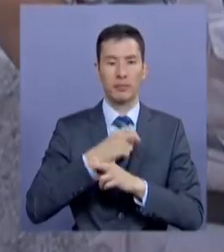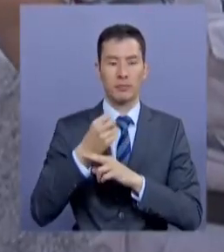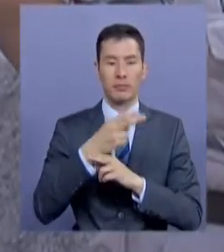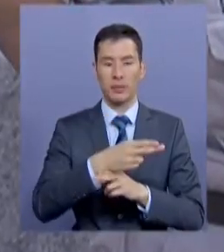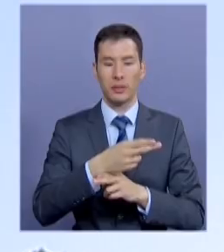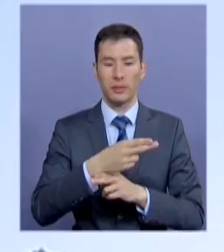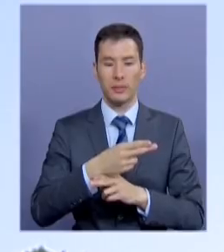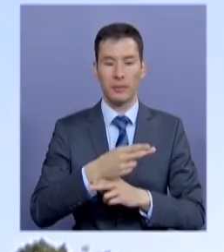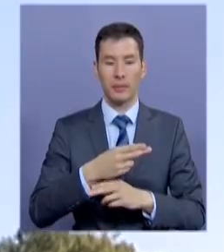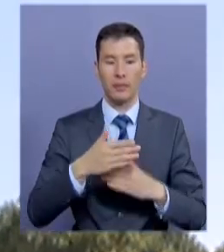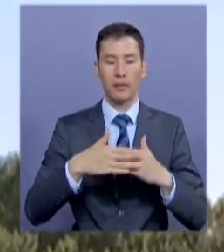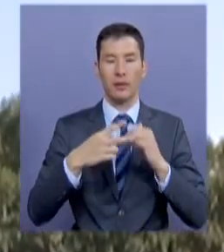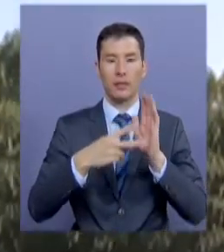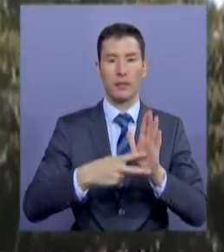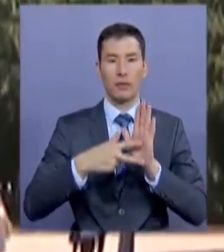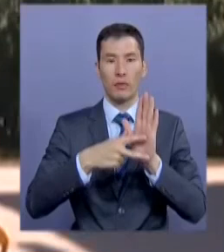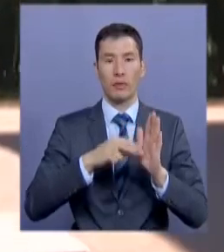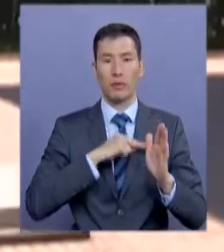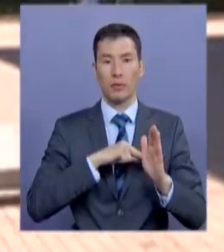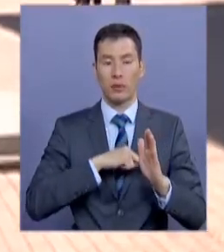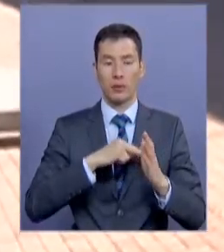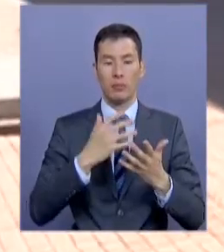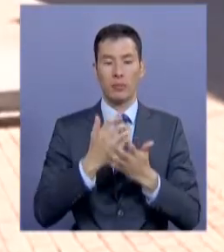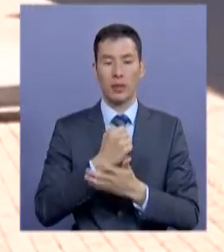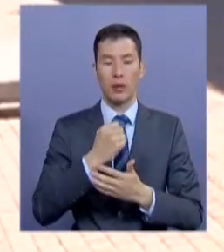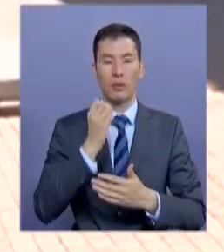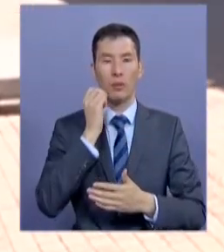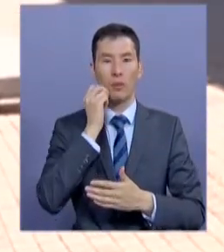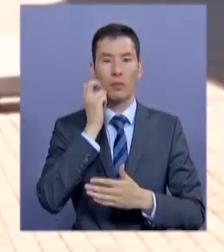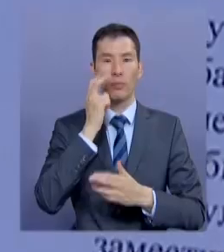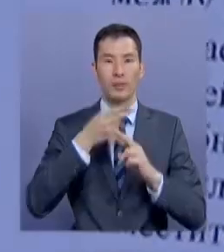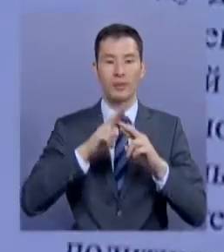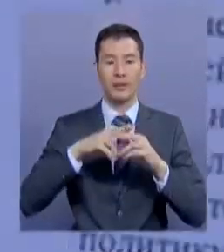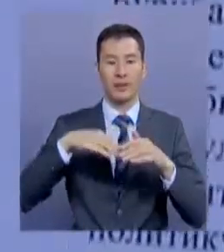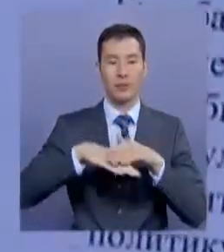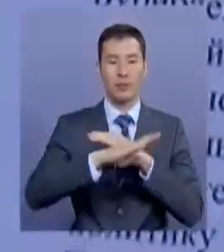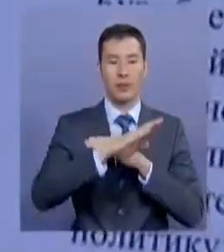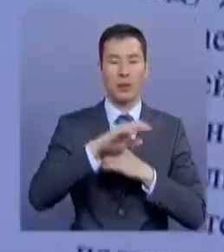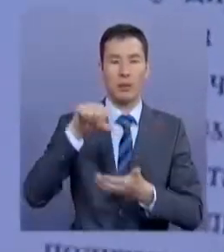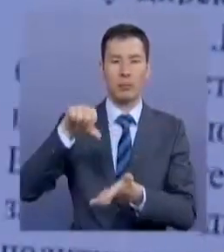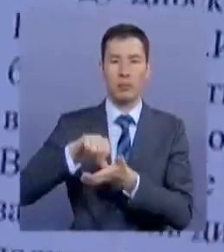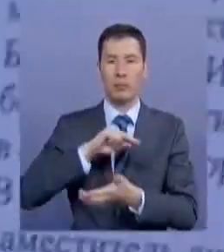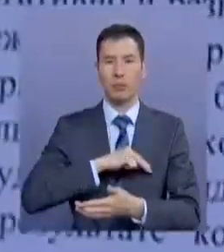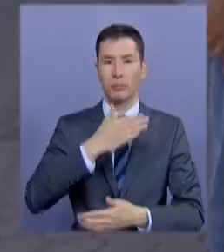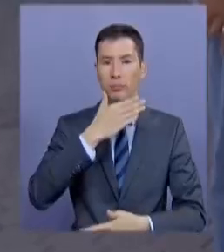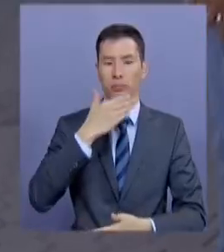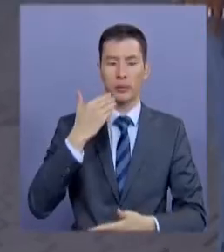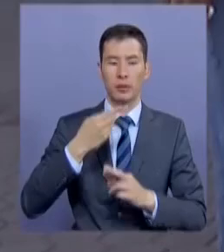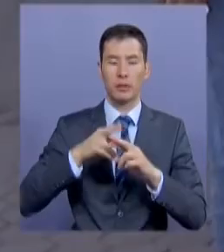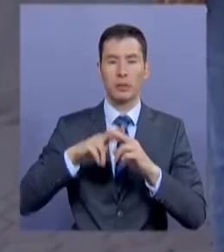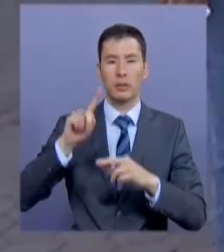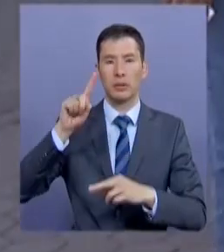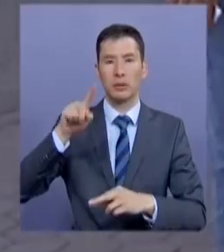жүреді. Сәйкесінше 7-8 сағаттық жұмыс уақыты шығады. Ал үзіліске шыққан хормейстерді жұмыста жоқ деп әпсәтте орнын босатуды талап